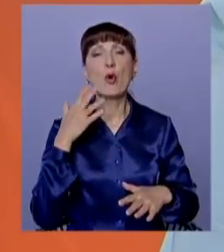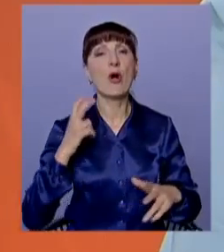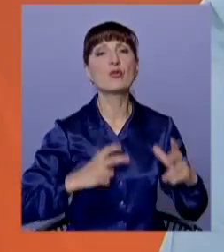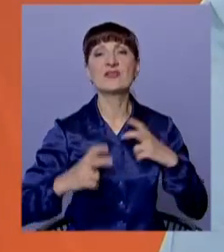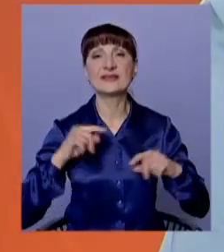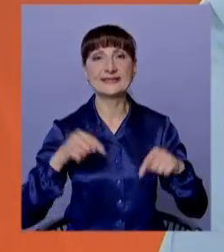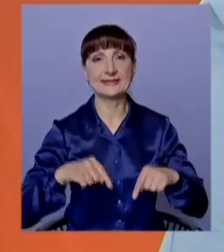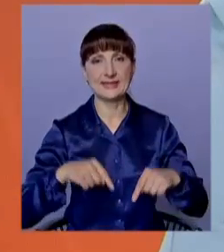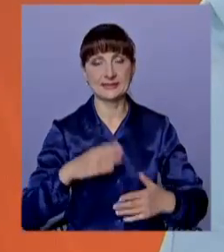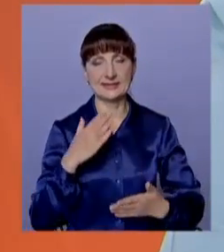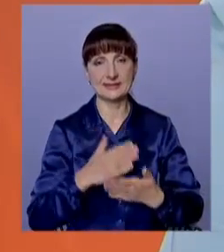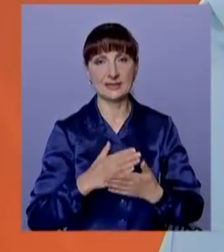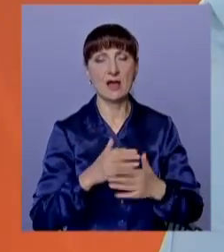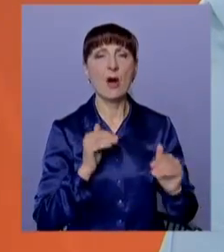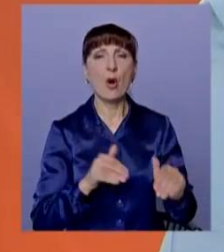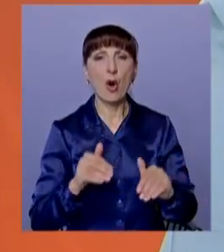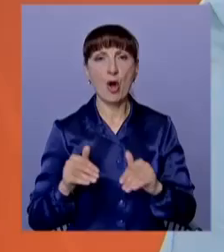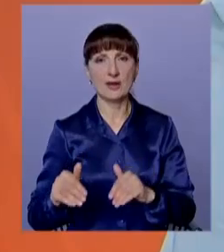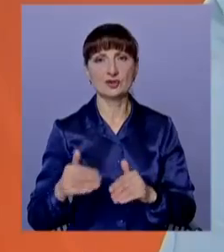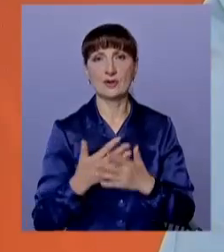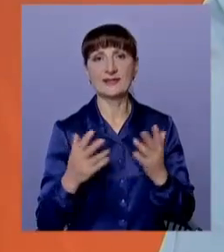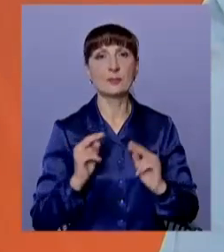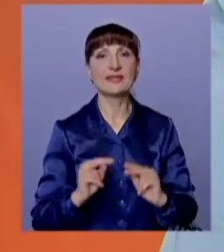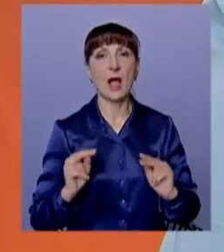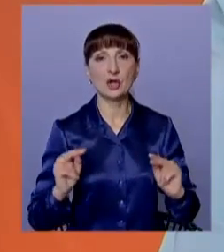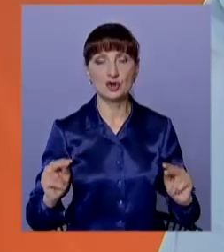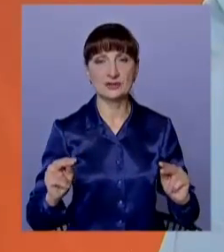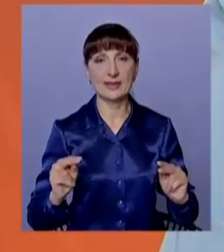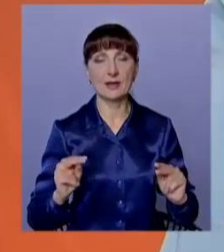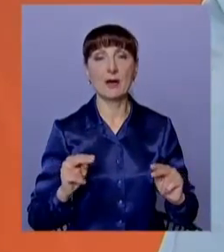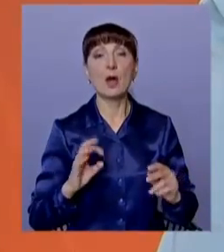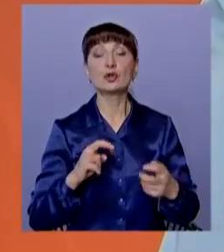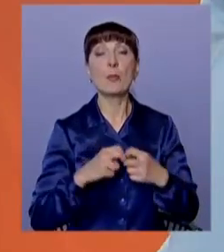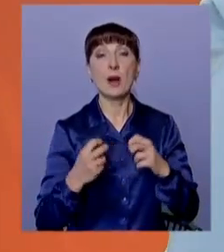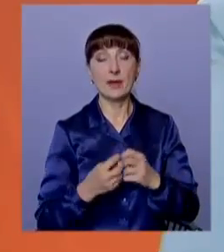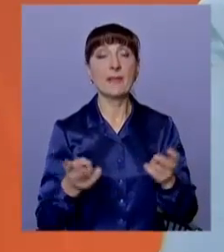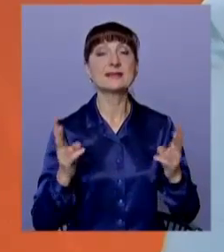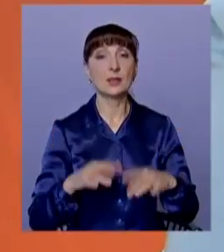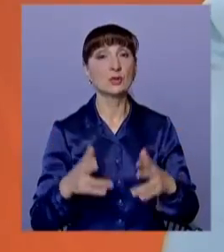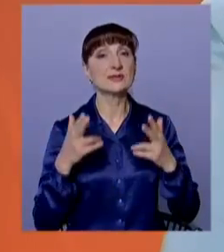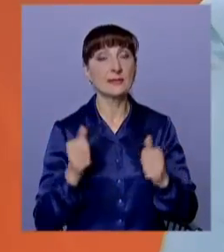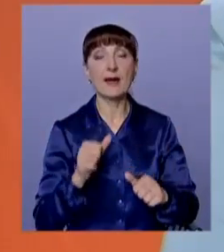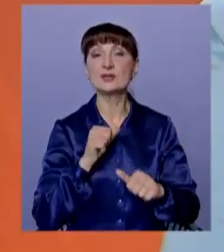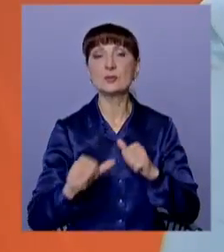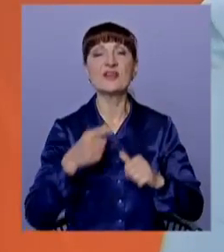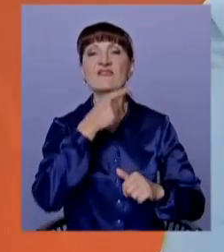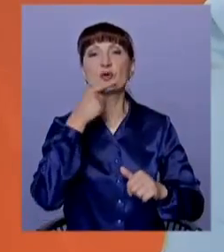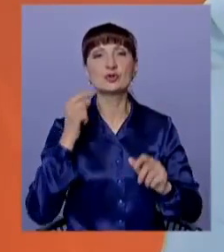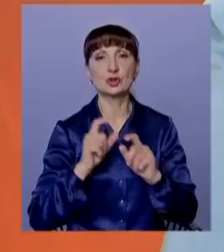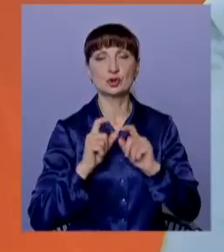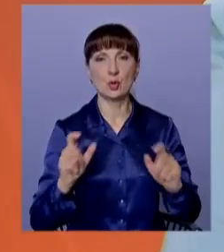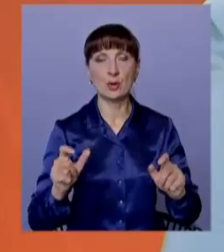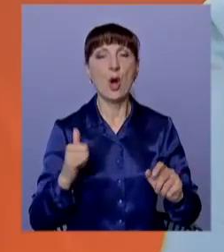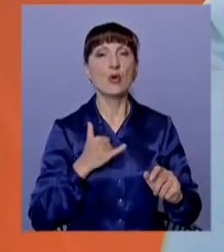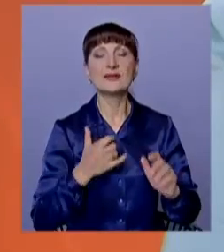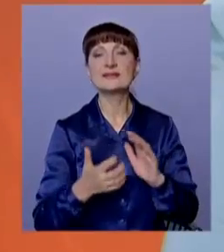Алматы, педагогические колледжи находятся в городе Алматы. Но, тем не менее, проблема остается. Особенно в русских школах у нас